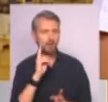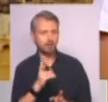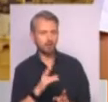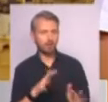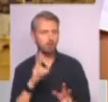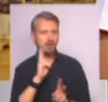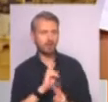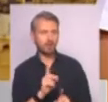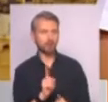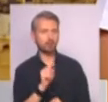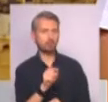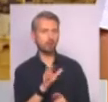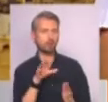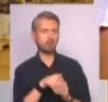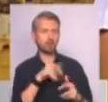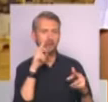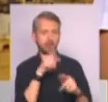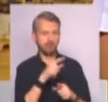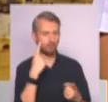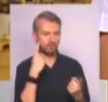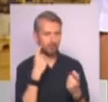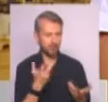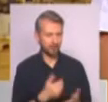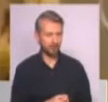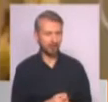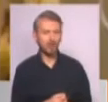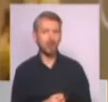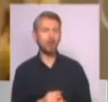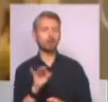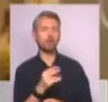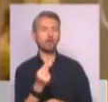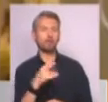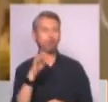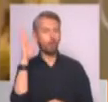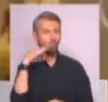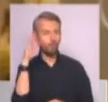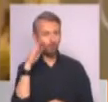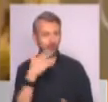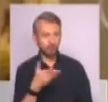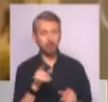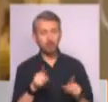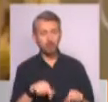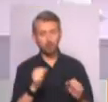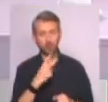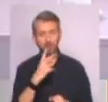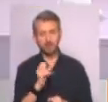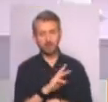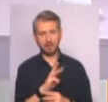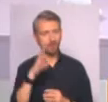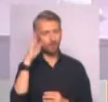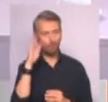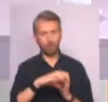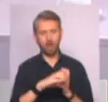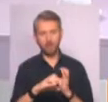не знаю, коли б вони там розміщали неправдиві дані. Щодо тарифів по водоканалу, теж можна дивитися відповідно на сайті водоканалу,